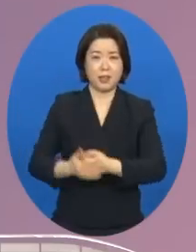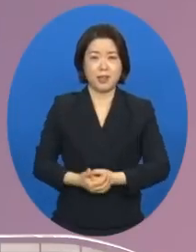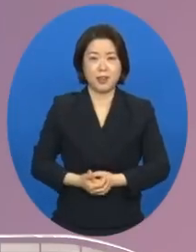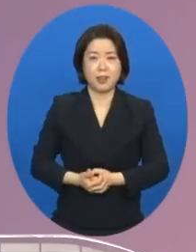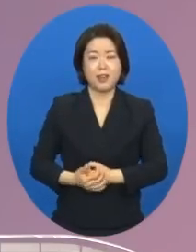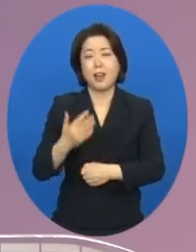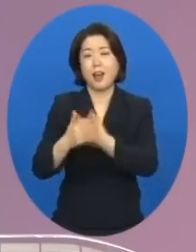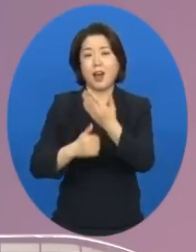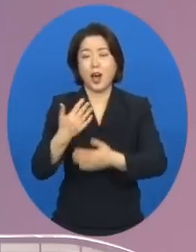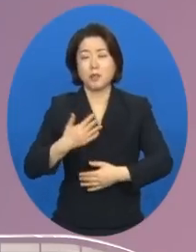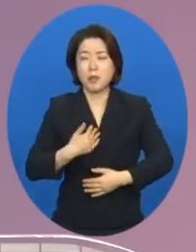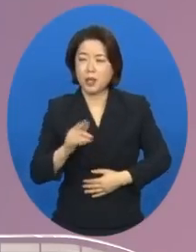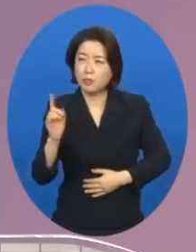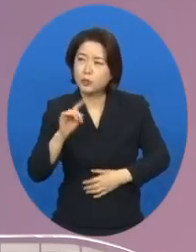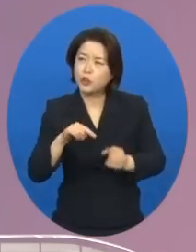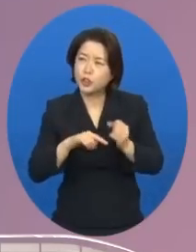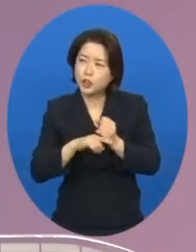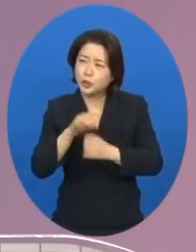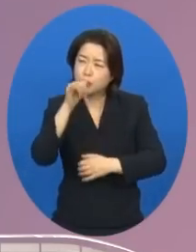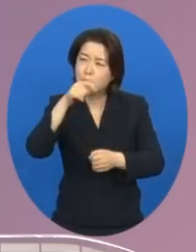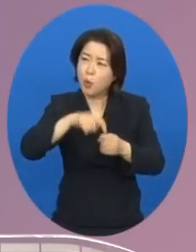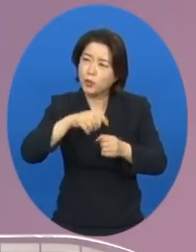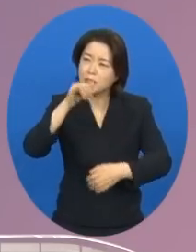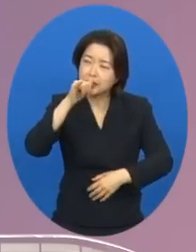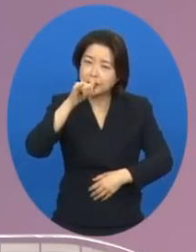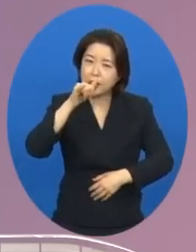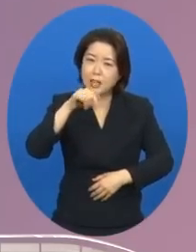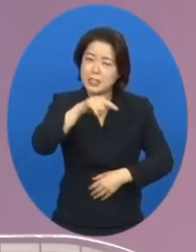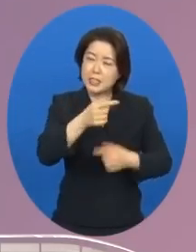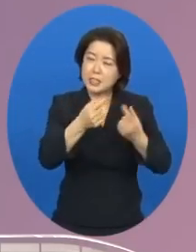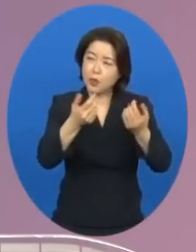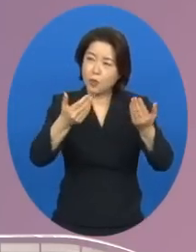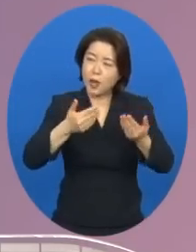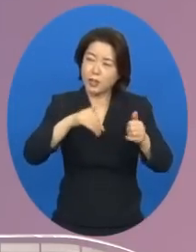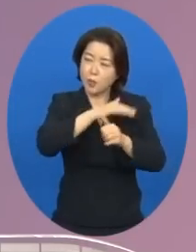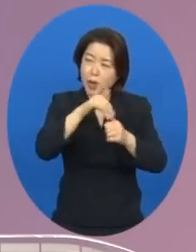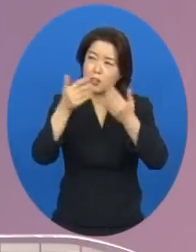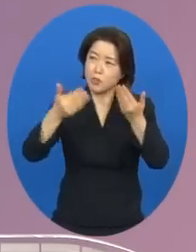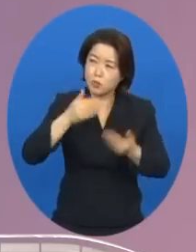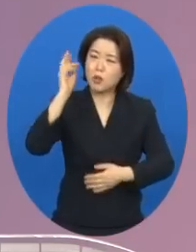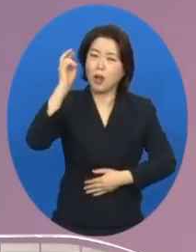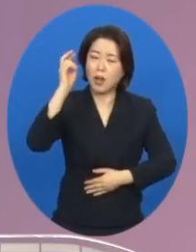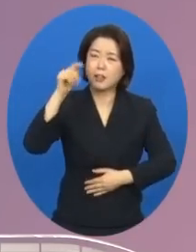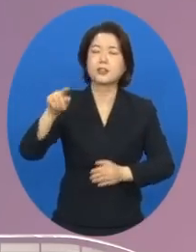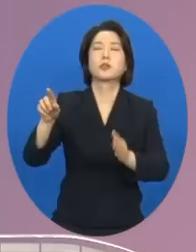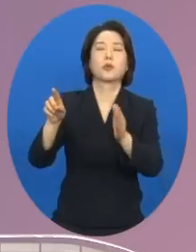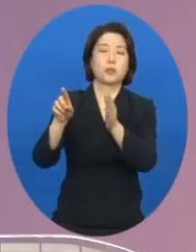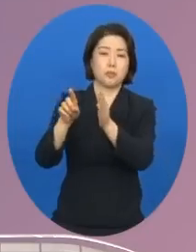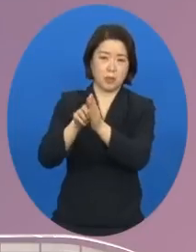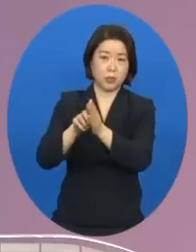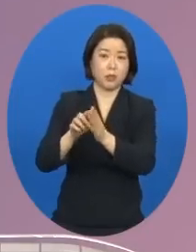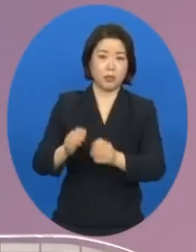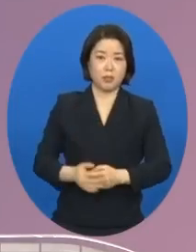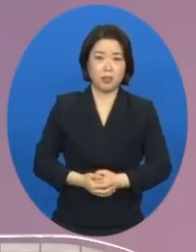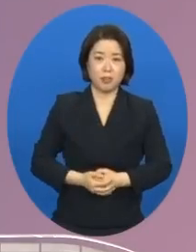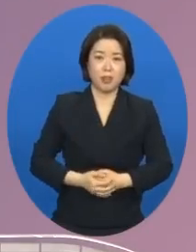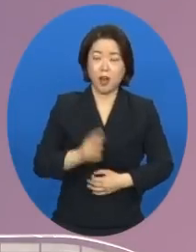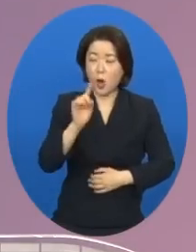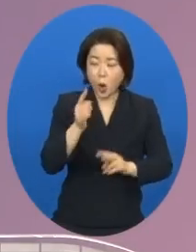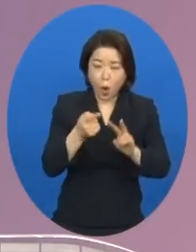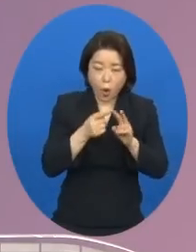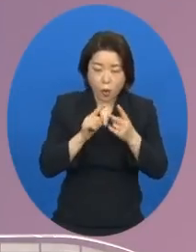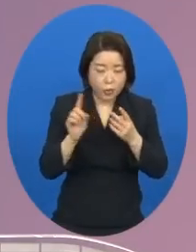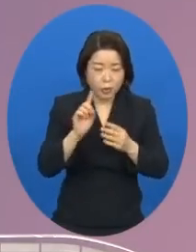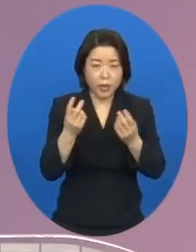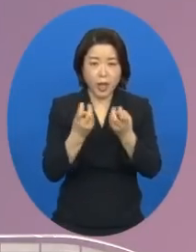하나님께서 나에게 무슨 뜻이 있으시니까 그런 일을 주시지 않았을까? 그걸 믿는 거예요. 그리고 어떻게 하면